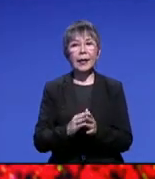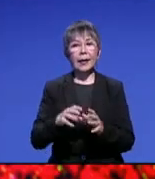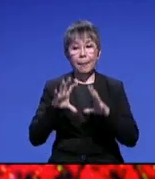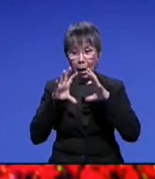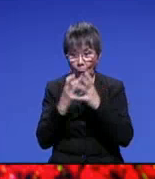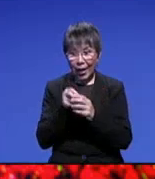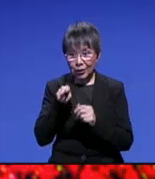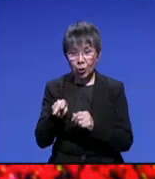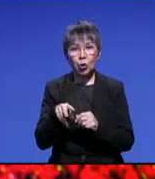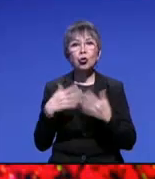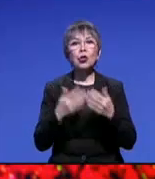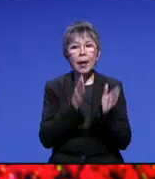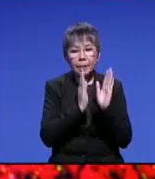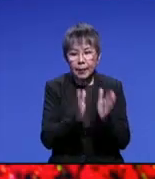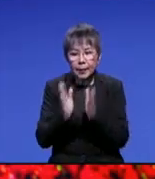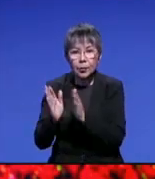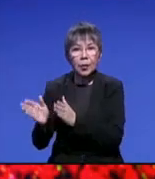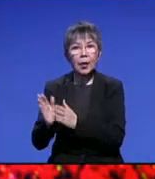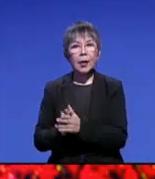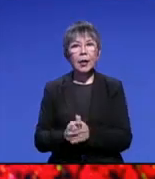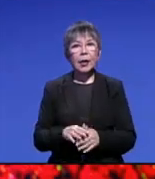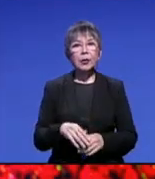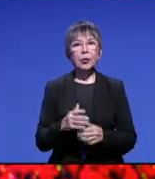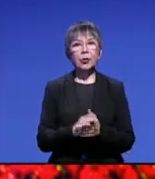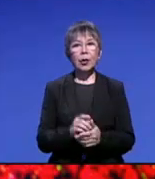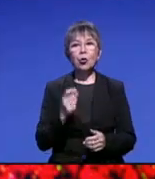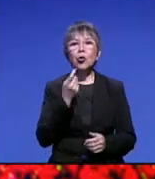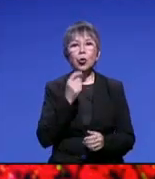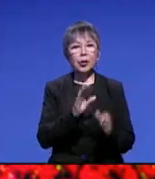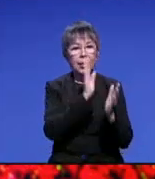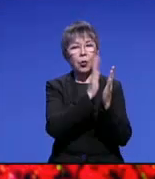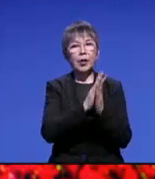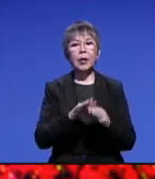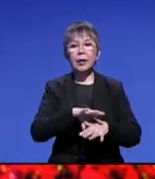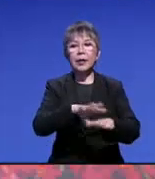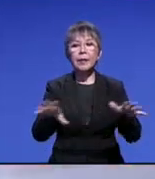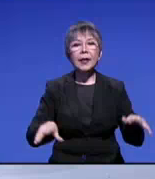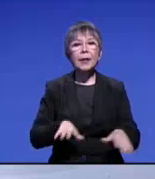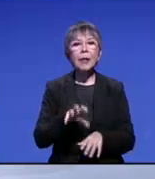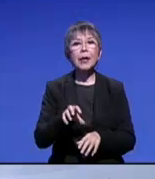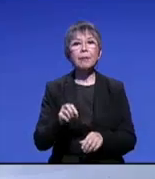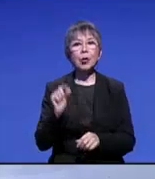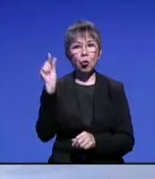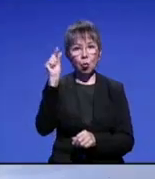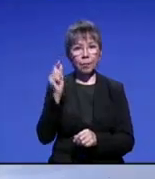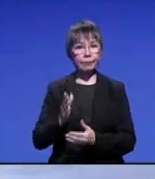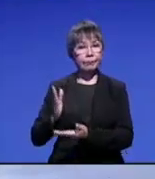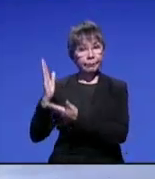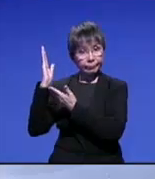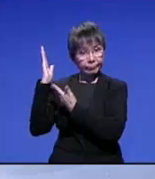larangan pemasangan atribut kampanye di ruang publik. Berikut kami hadirkan datanya untuk Anda. Jika dilihat